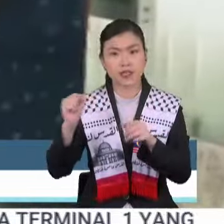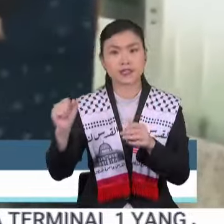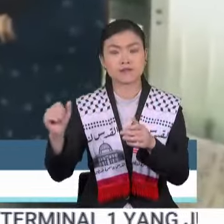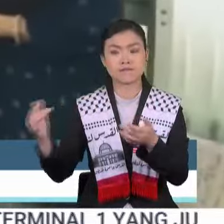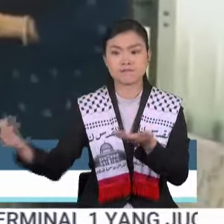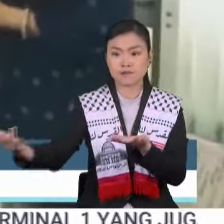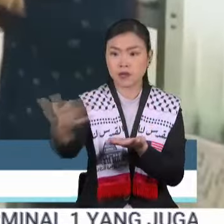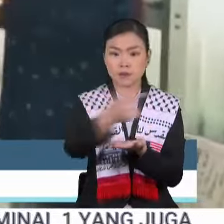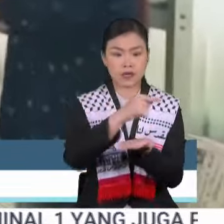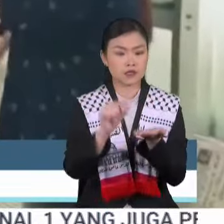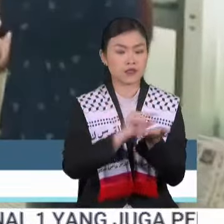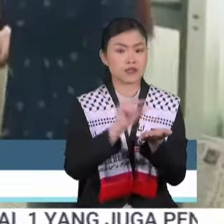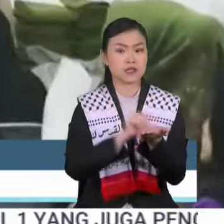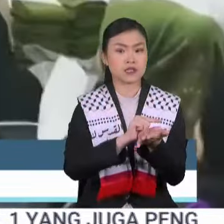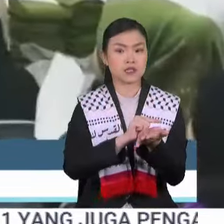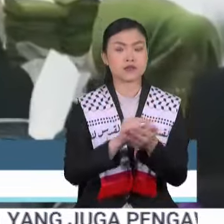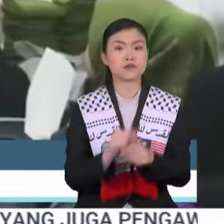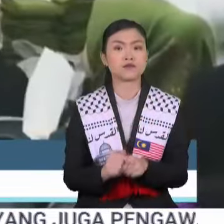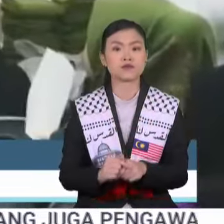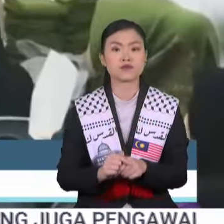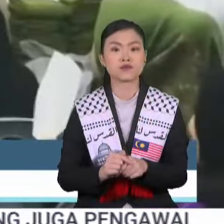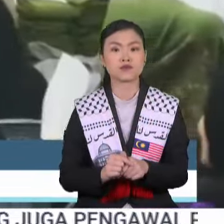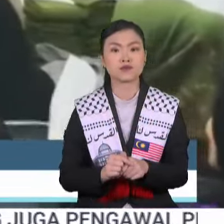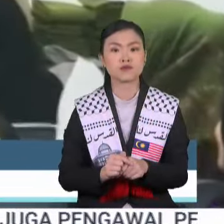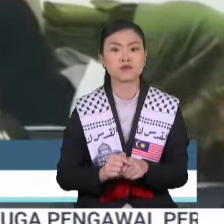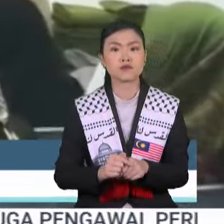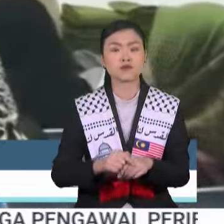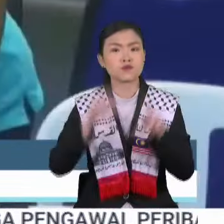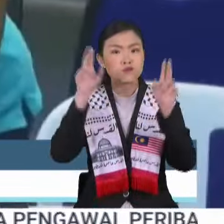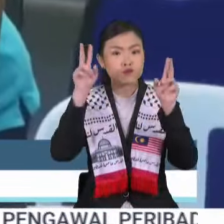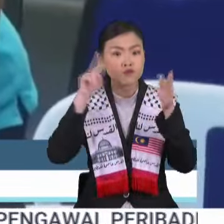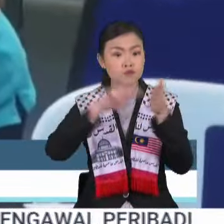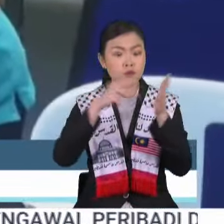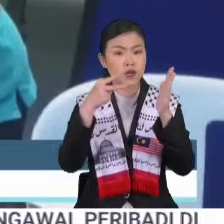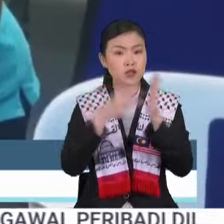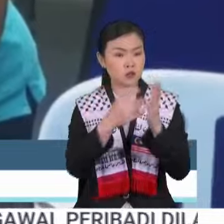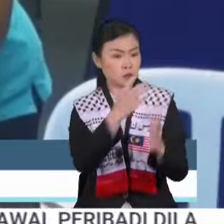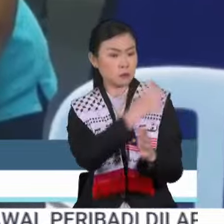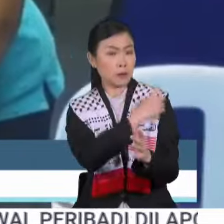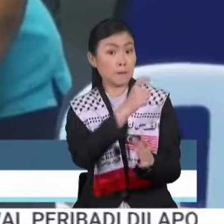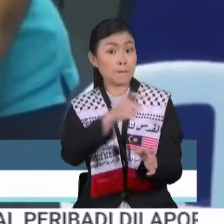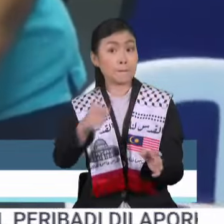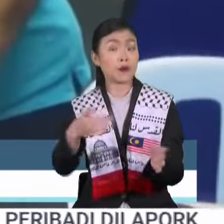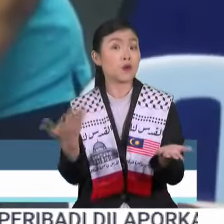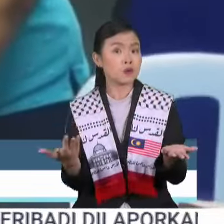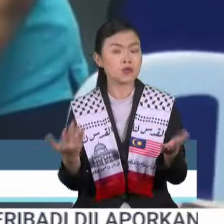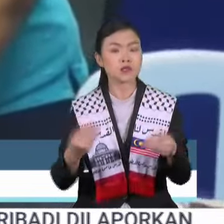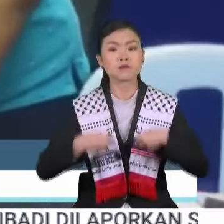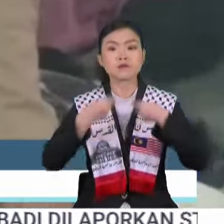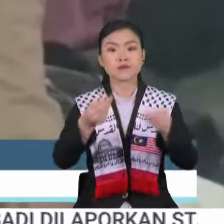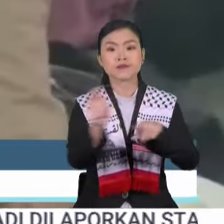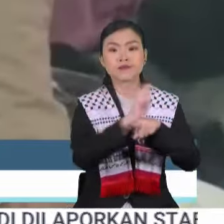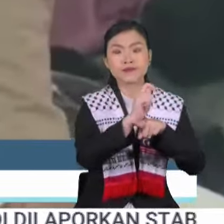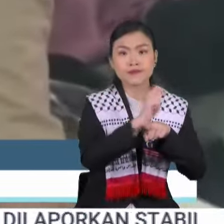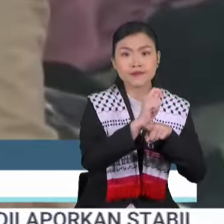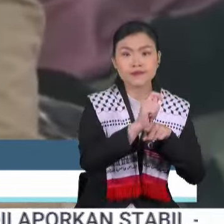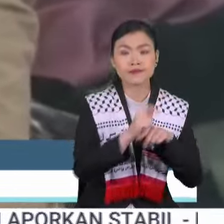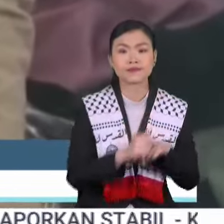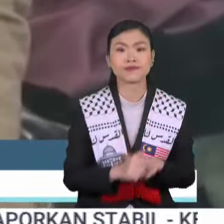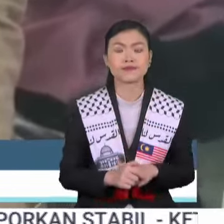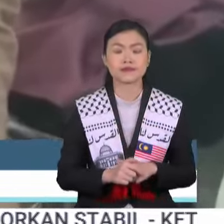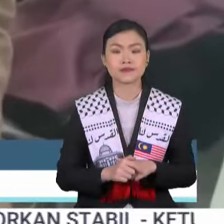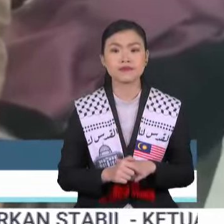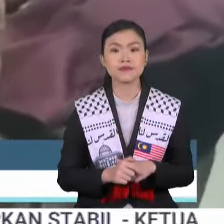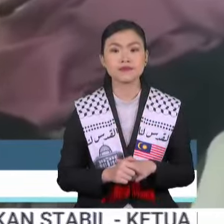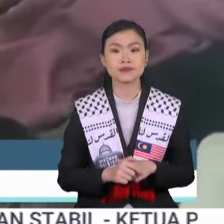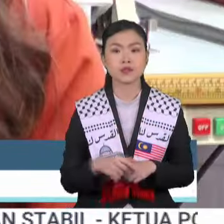nak. And I mean by empower, kita bagi training. So ada juga sesiapa yang boleh dan mampu datang kepada KTJ, dia